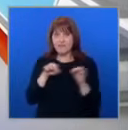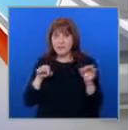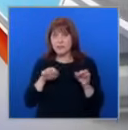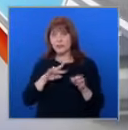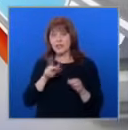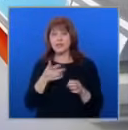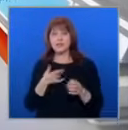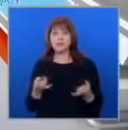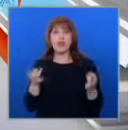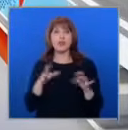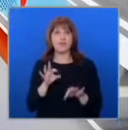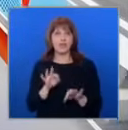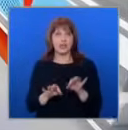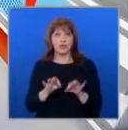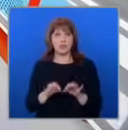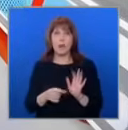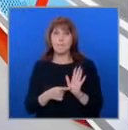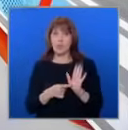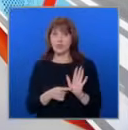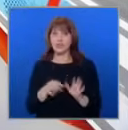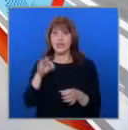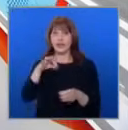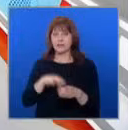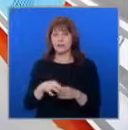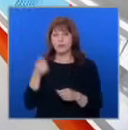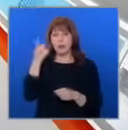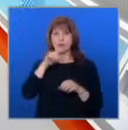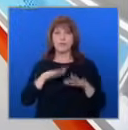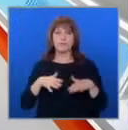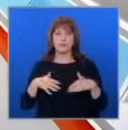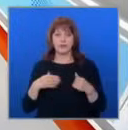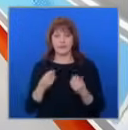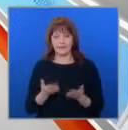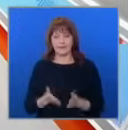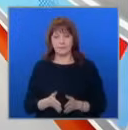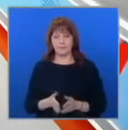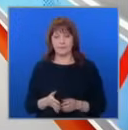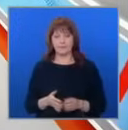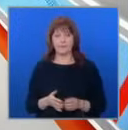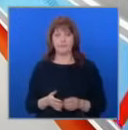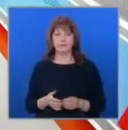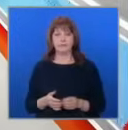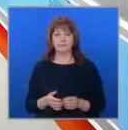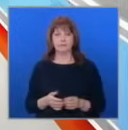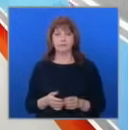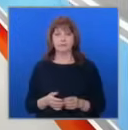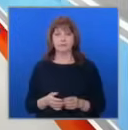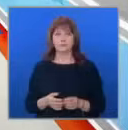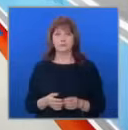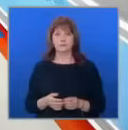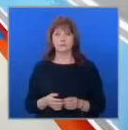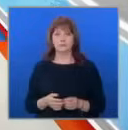до нови избори? Показателно ще е гласуването утре в парламента. По света и у нас започва.